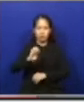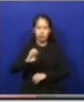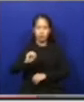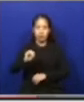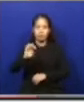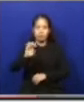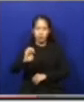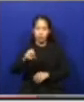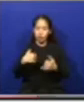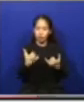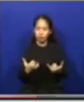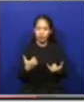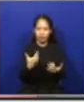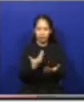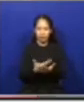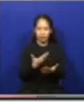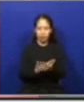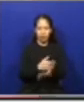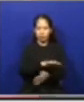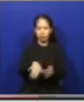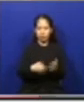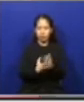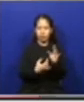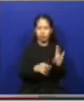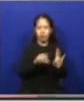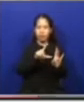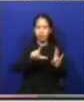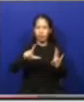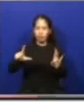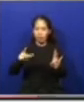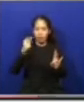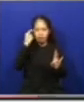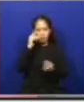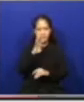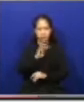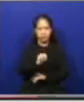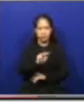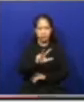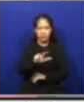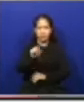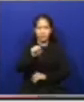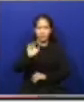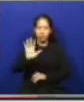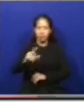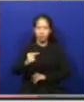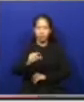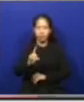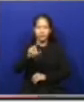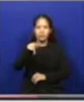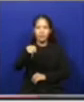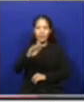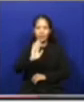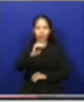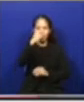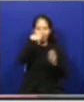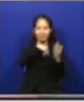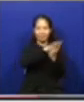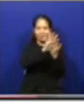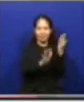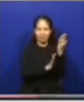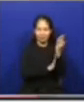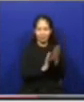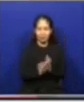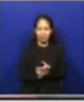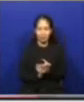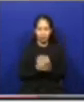ค่ามากถึง7ล้านล้านบาทคิดเป็น 43% ของ GDP ประเทศค